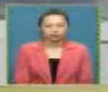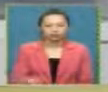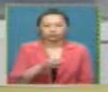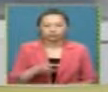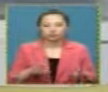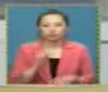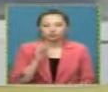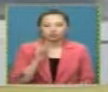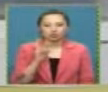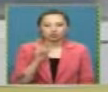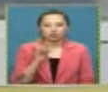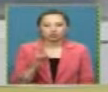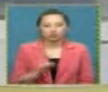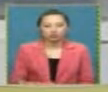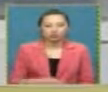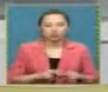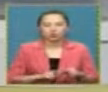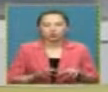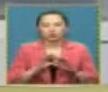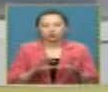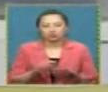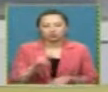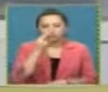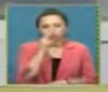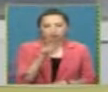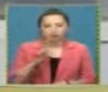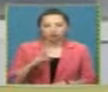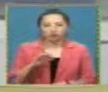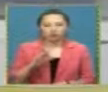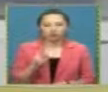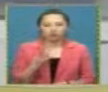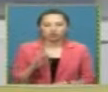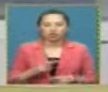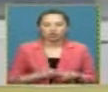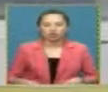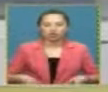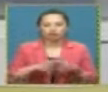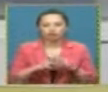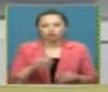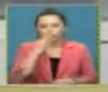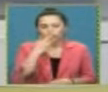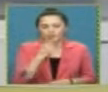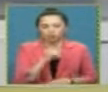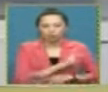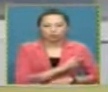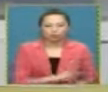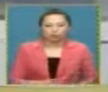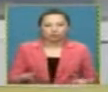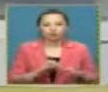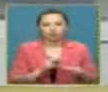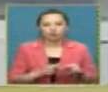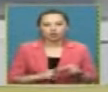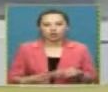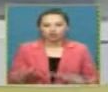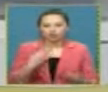Облыс әкімі Асқар Мырзахметов бұл кездесуде өңірде Шымкент инновация мекемесінің құрылуына орай жапондық кәсіпкерлерді осы бағытта әріптестік